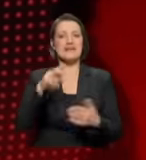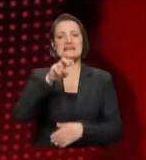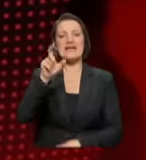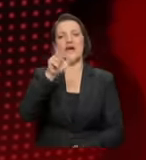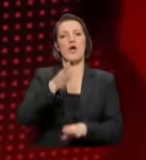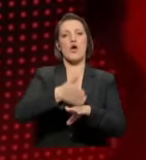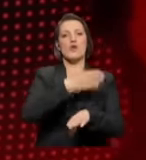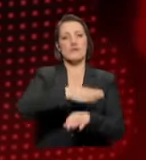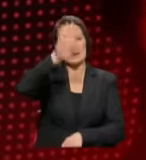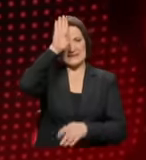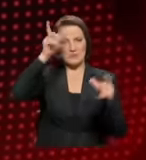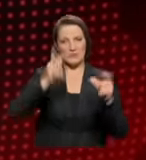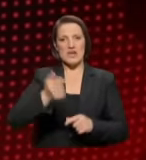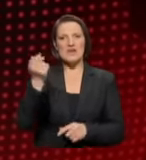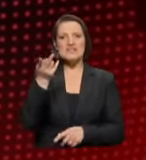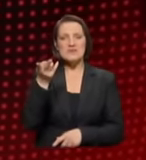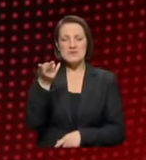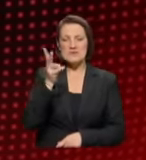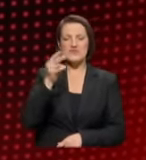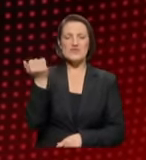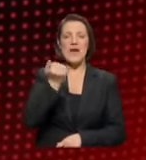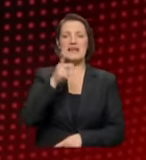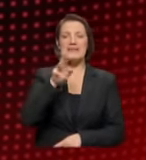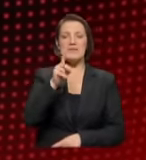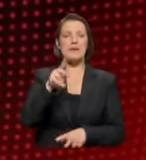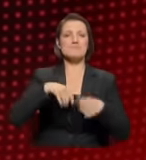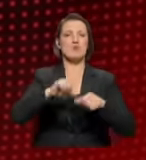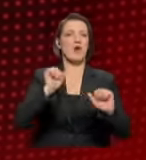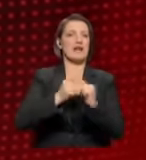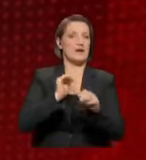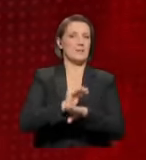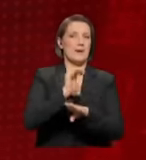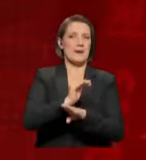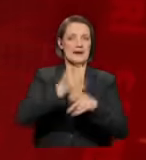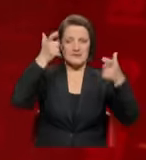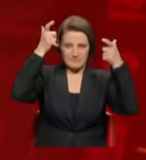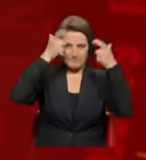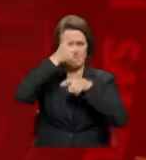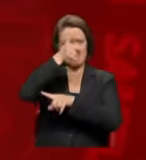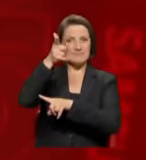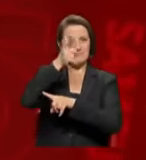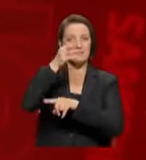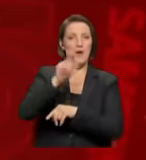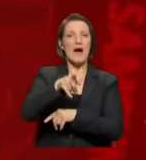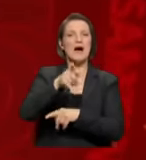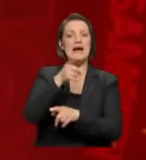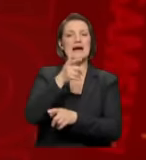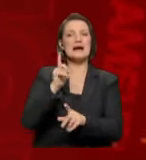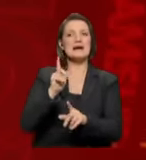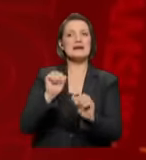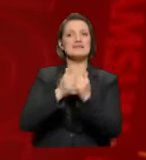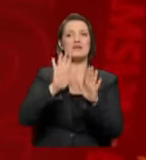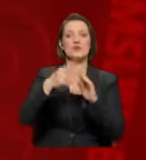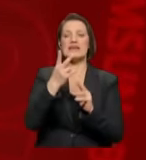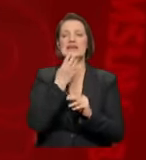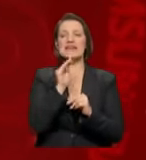8 ay önce İstanbul'da cinayet gibi bir motosiklet kazası yaşanmıştı. Kask kamerasına da yansıyan o kazanın ardından